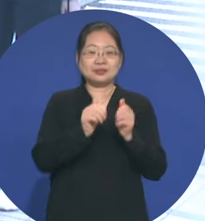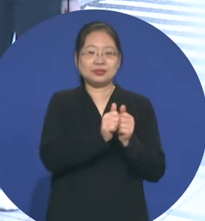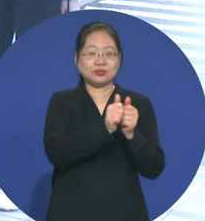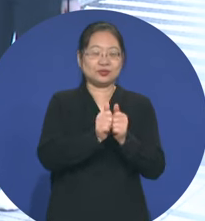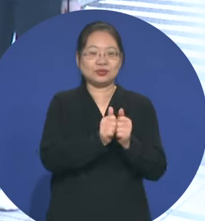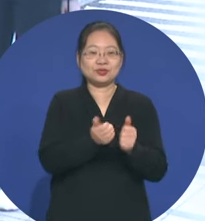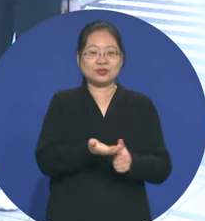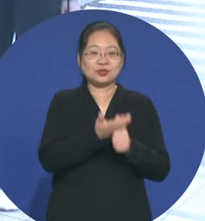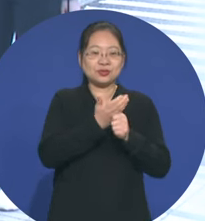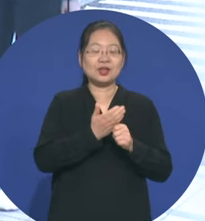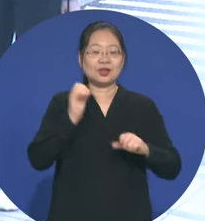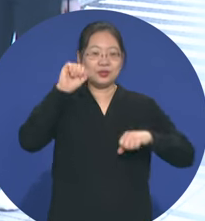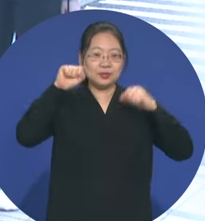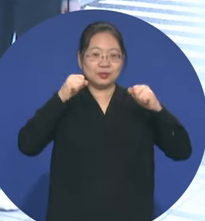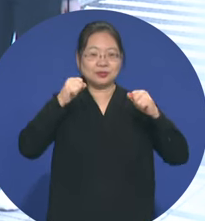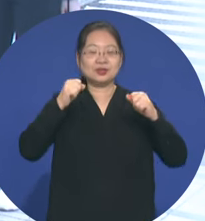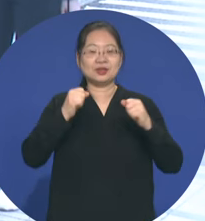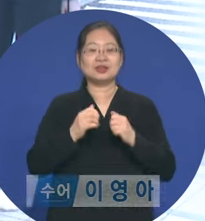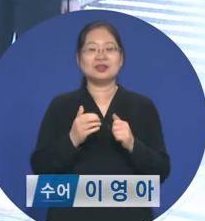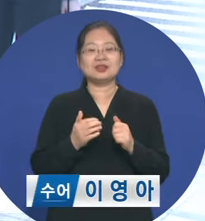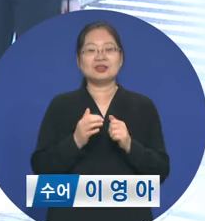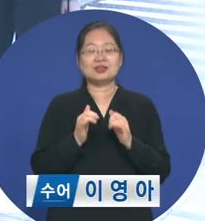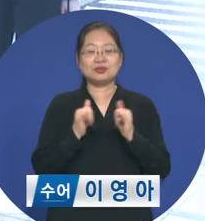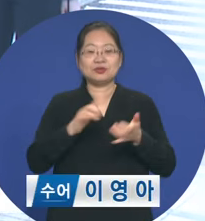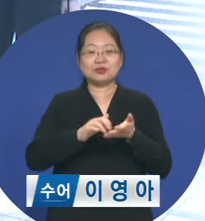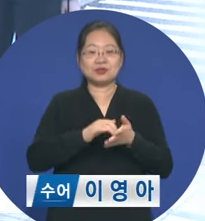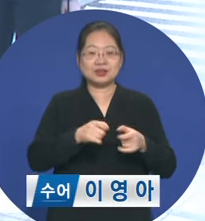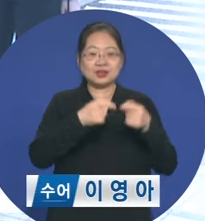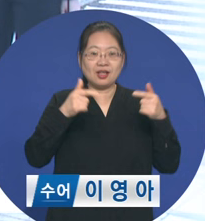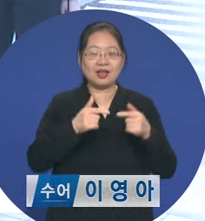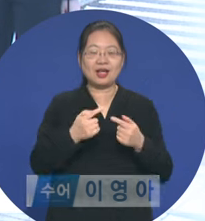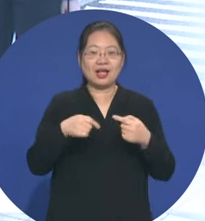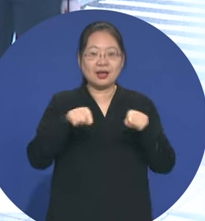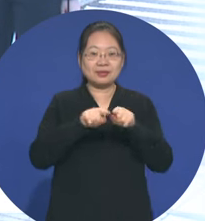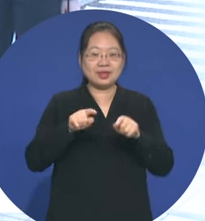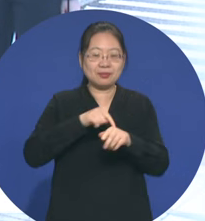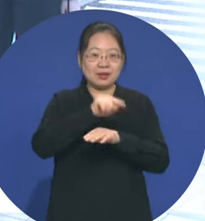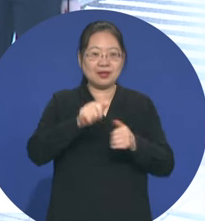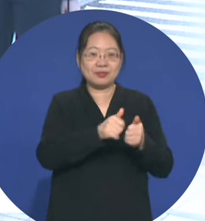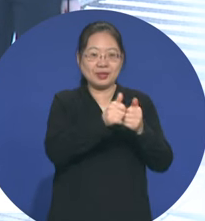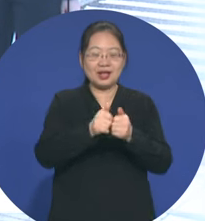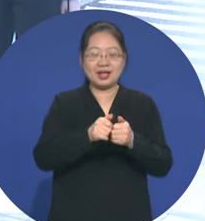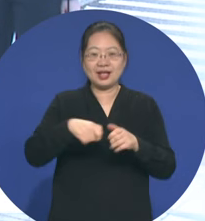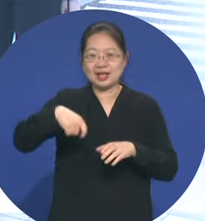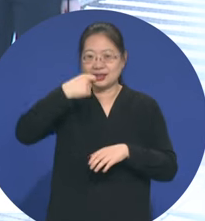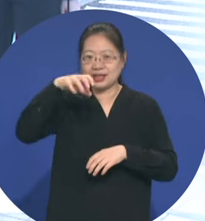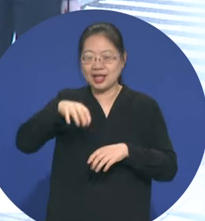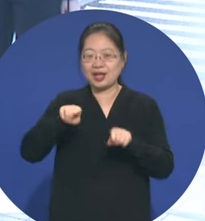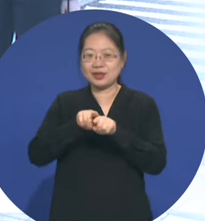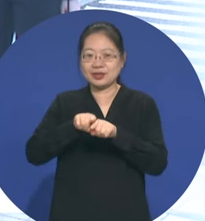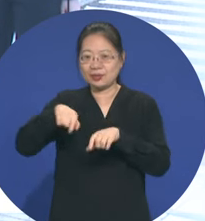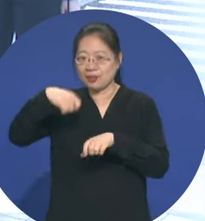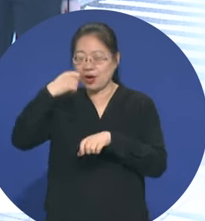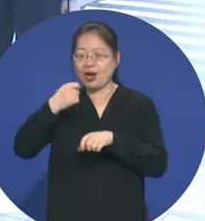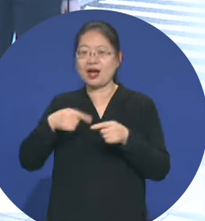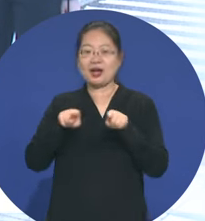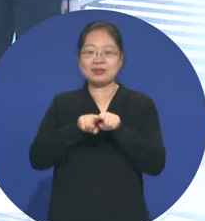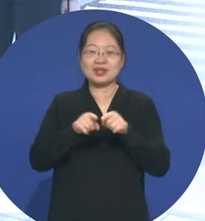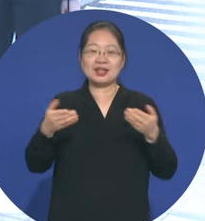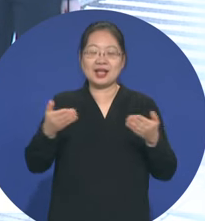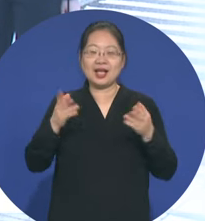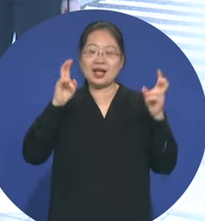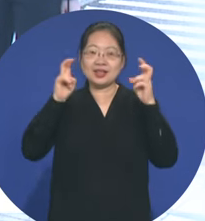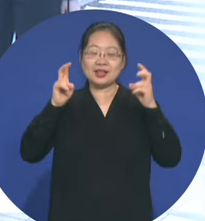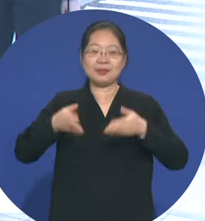반려동물 양육 인구가 늘어나면서 반려동물과 산책하는 것은 물론 식당에 가서 함께 밥을 먹거나 같이 출근할 수 있는